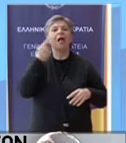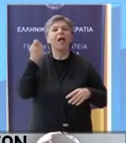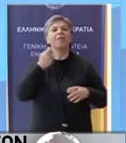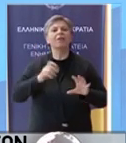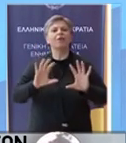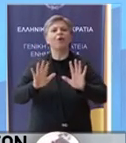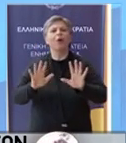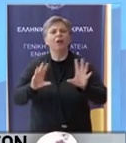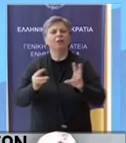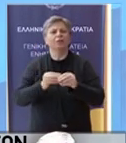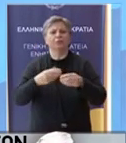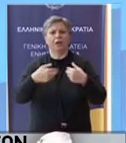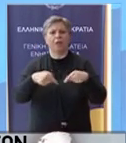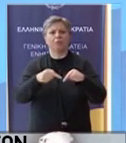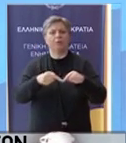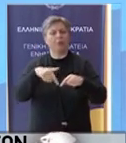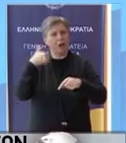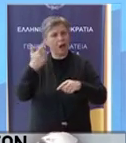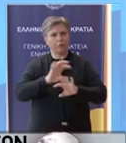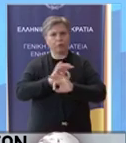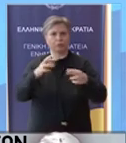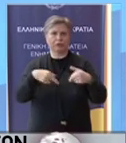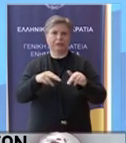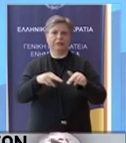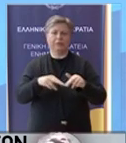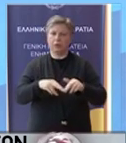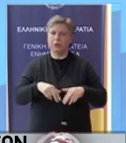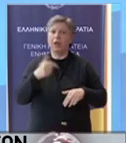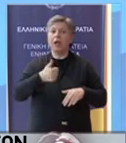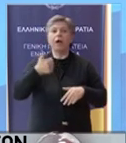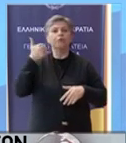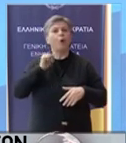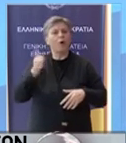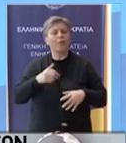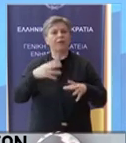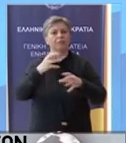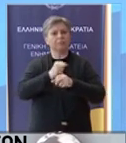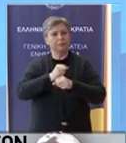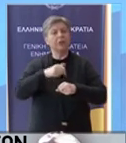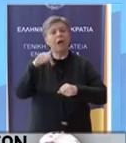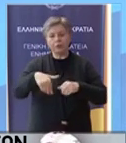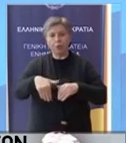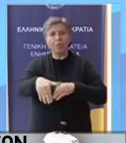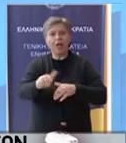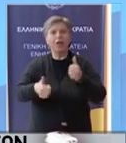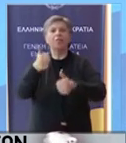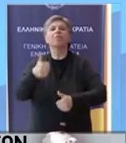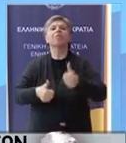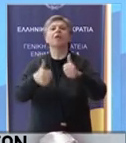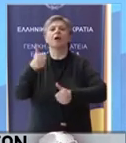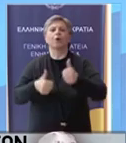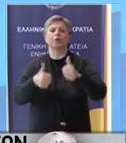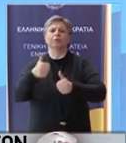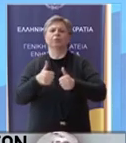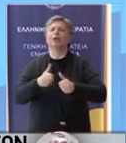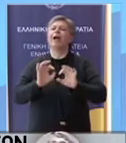επιτυχία στα καθήκοντά τους. Μετά τη χθεσινή θετική εξέλιξη, ανοίγει πλέον ο δρόμος για τη διεξαγωγή του διαγωνισμού παρά τη διαρκή